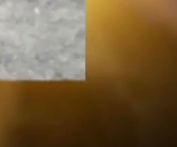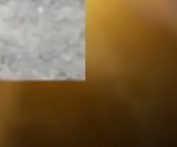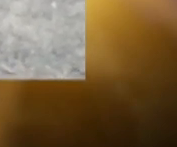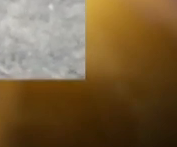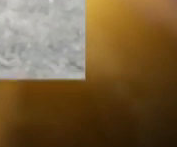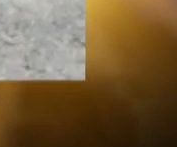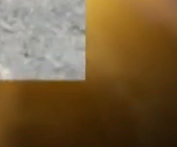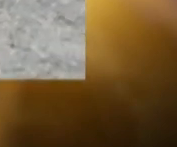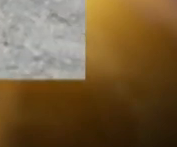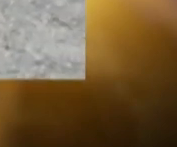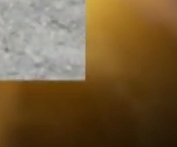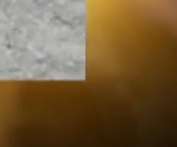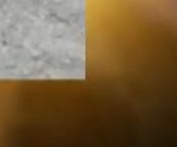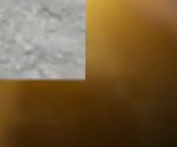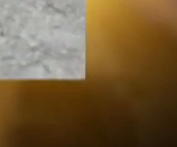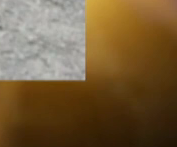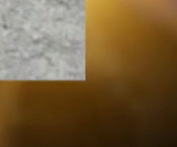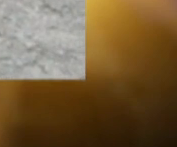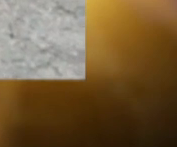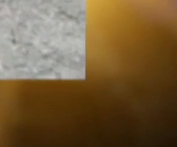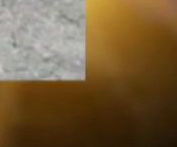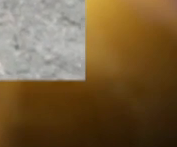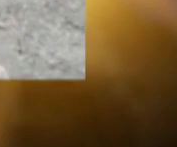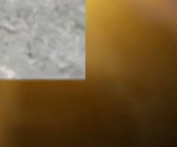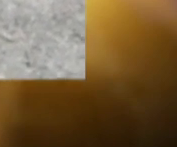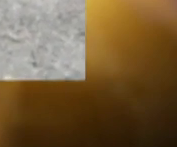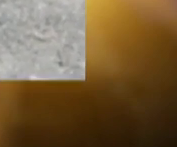bayang-bayang mana ini ya